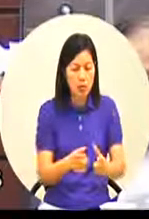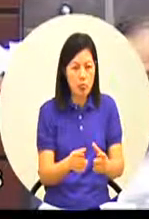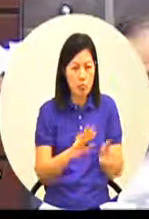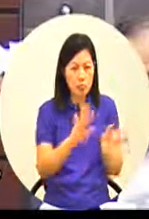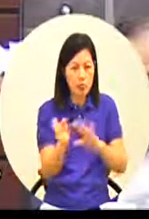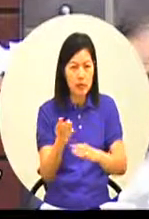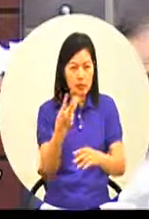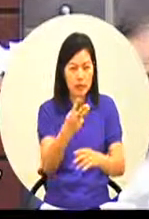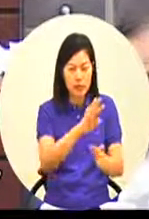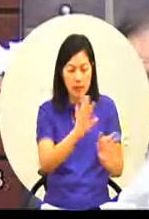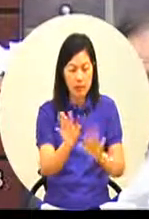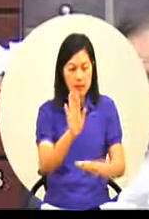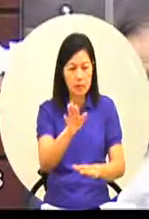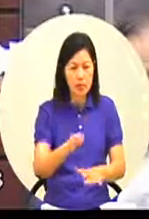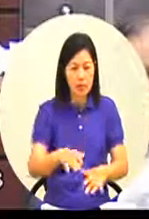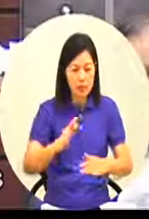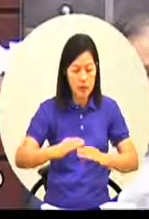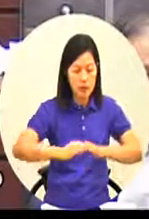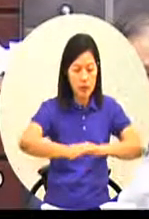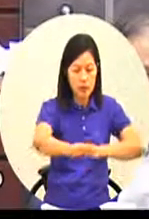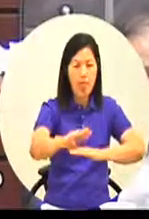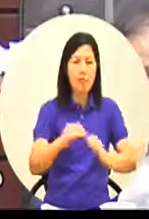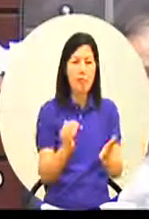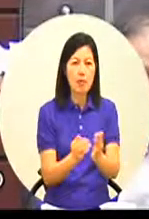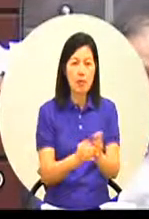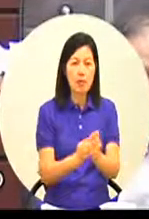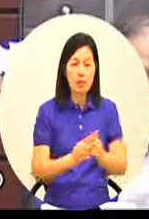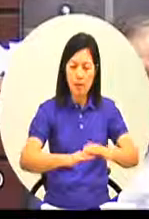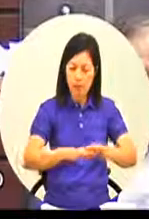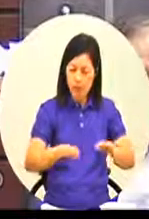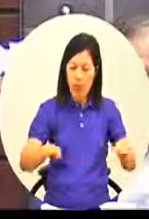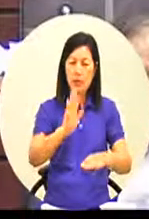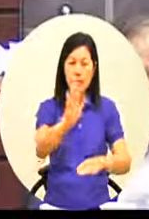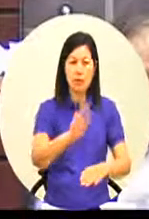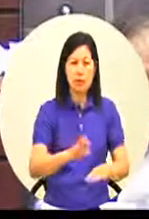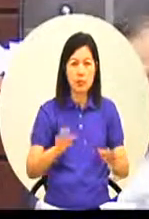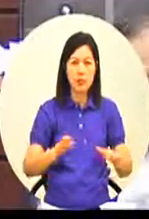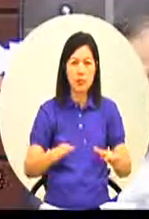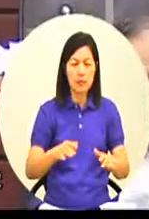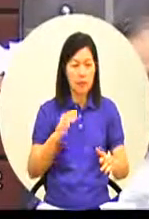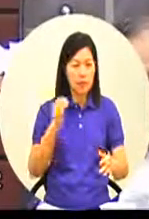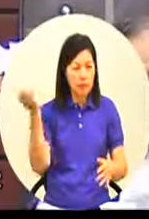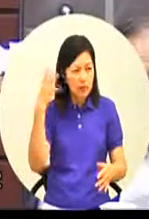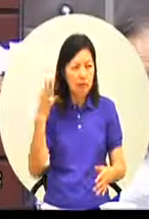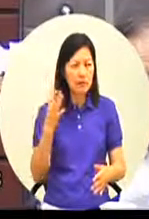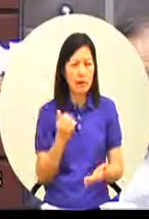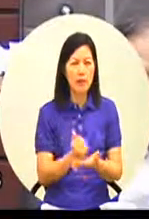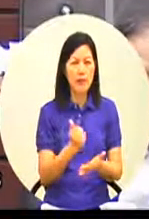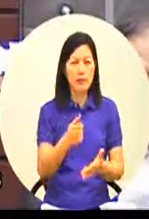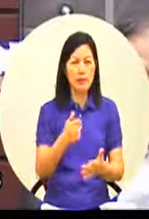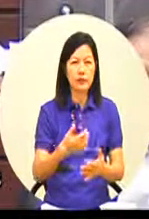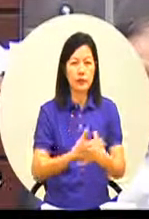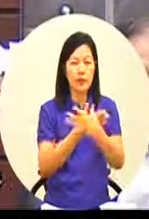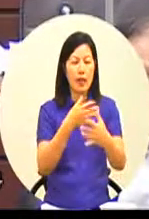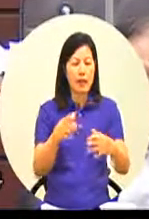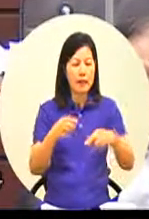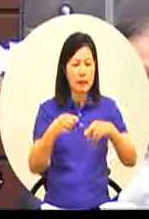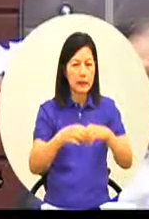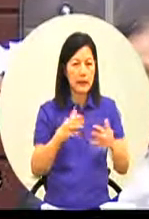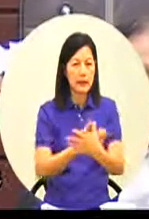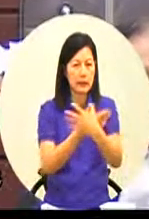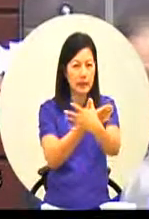在铺设完，非常的平坦，而且我们今天也得到一个消息，我们得到金质奖。所以